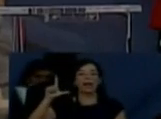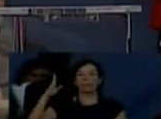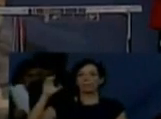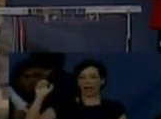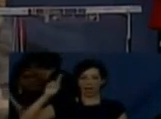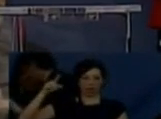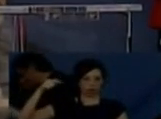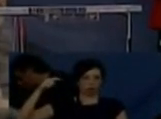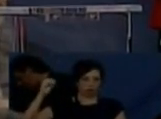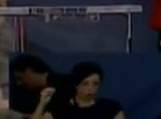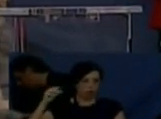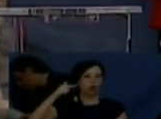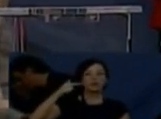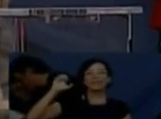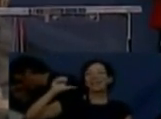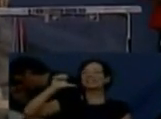che scrive: